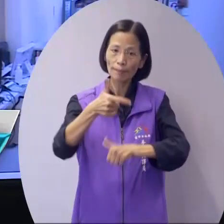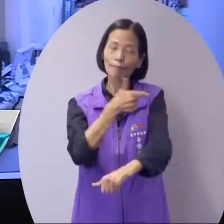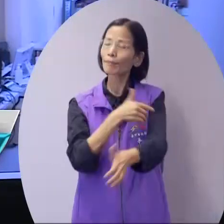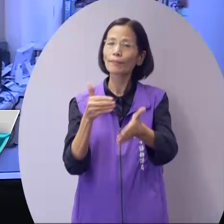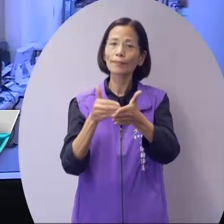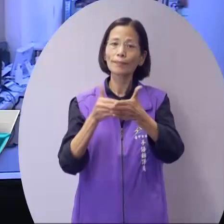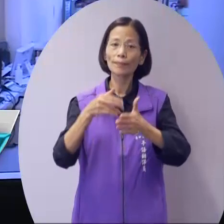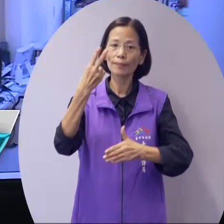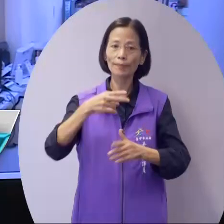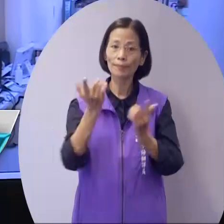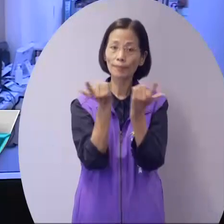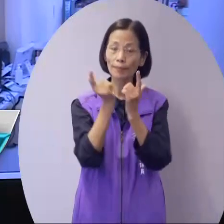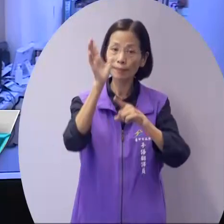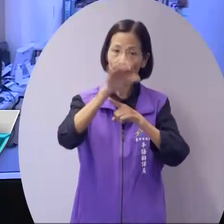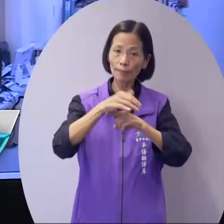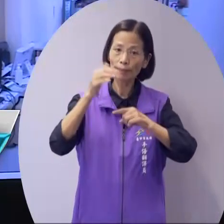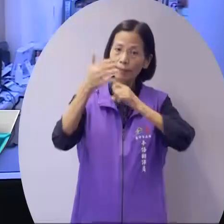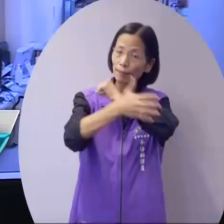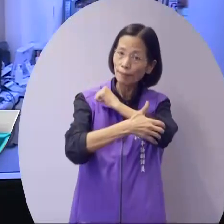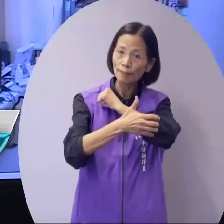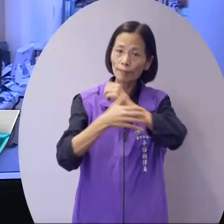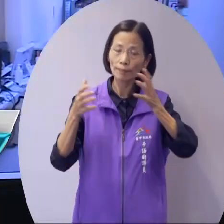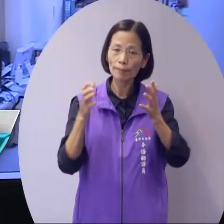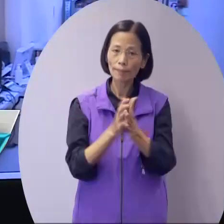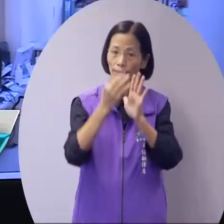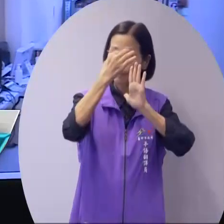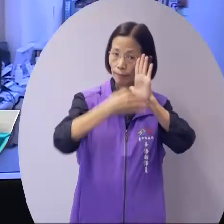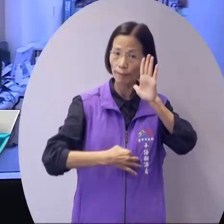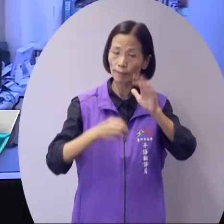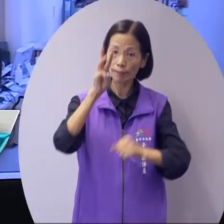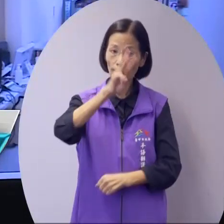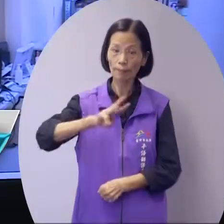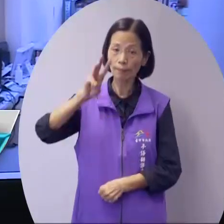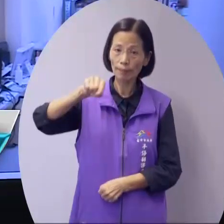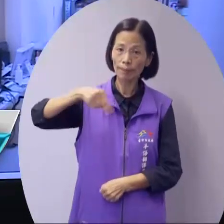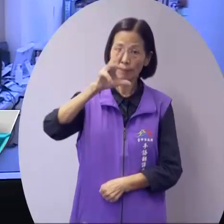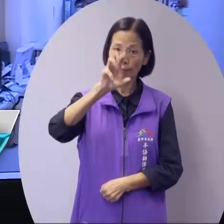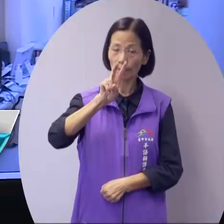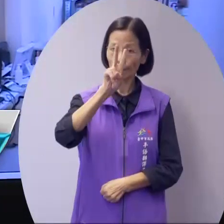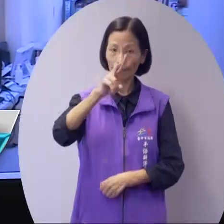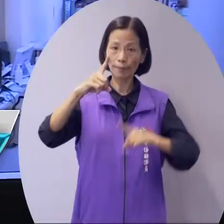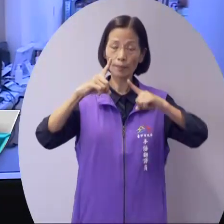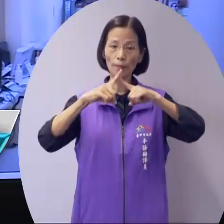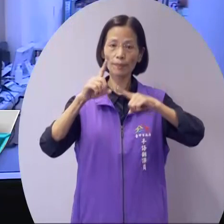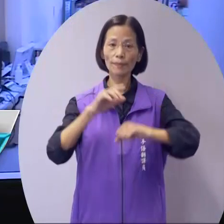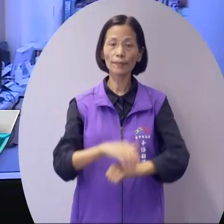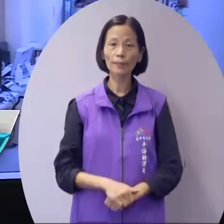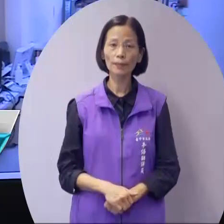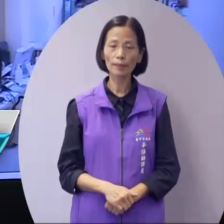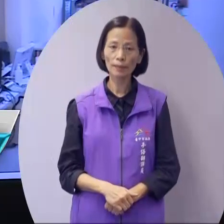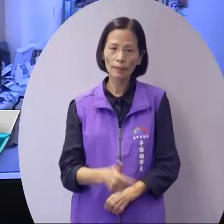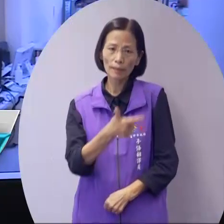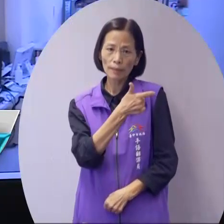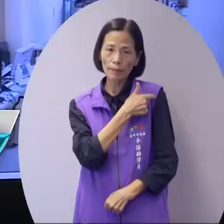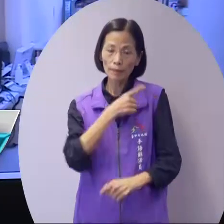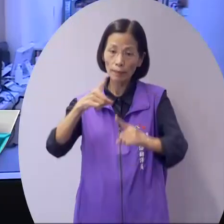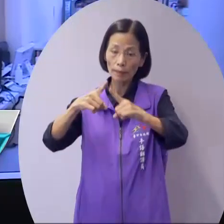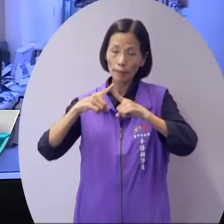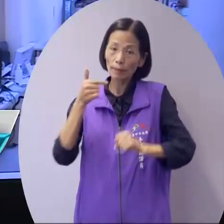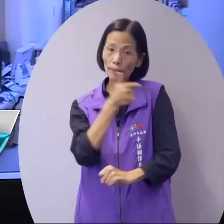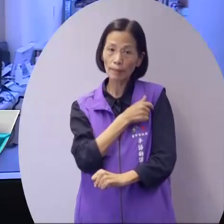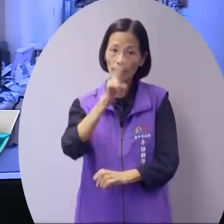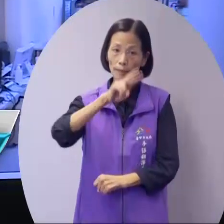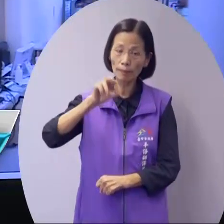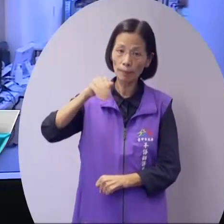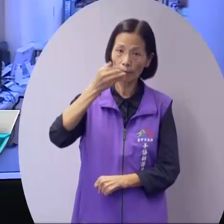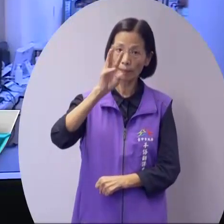宜港还有北荣运输业者在内，一共造册是3182人。那实际接种是2935